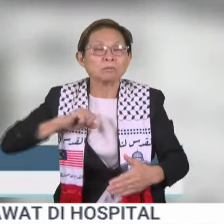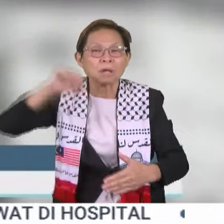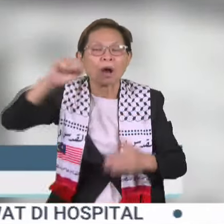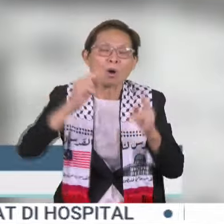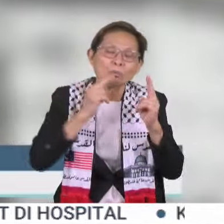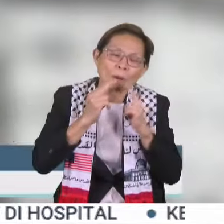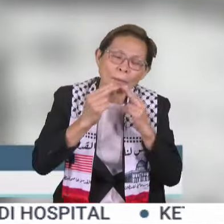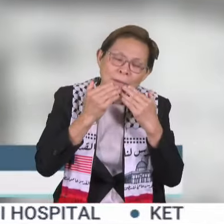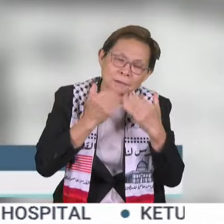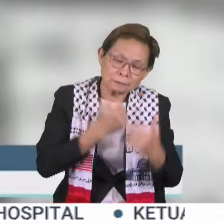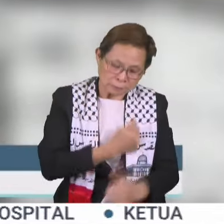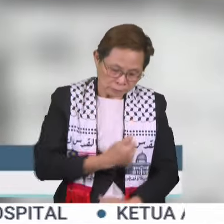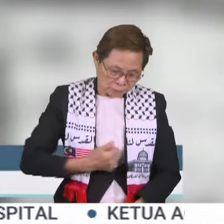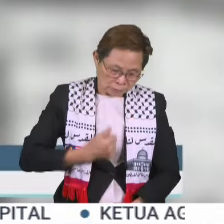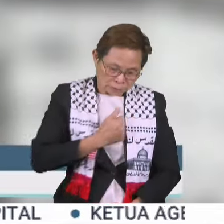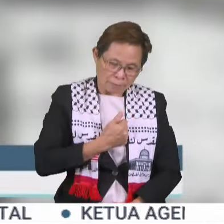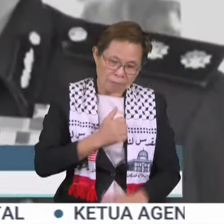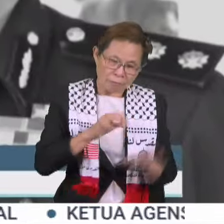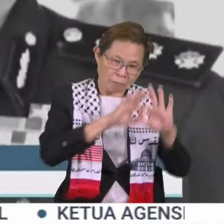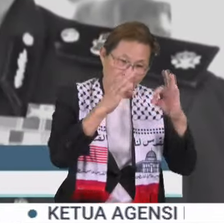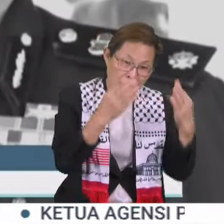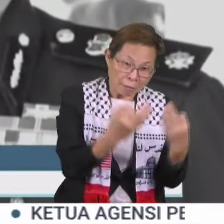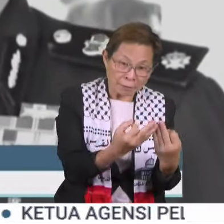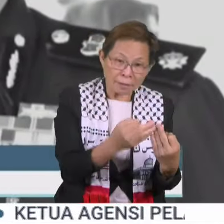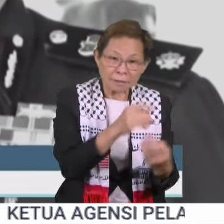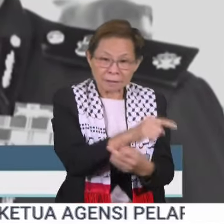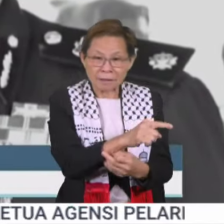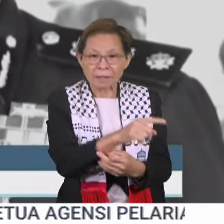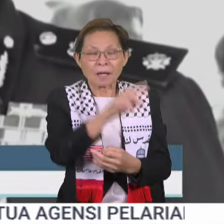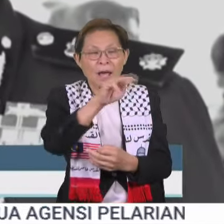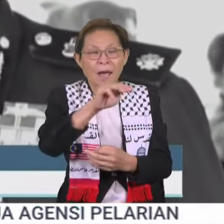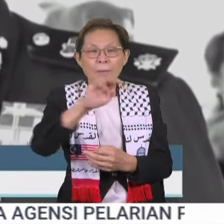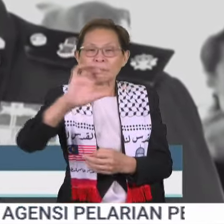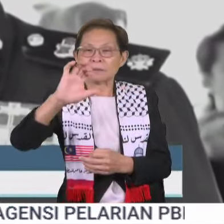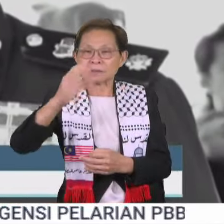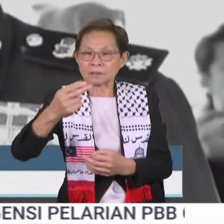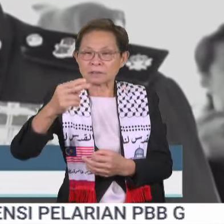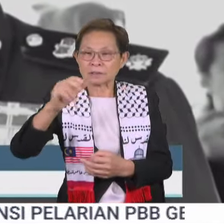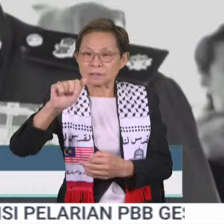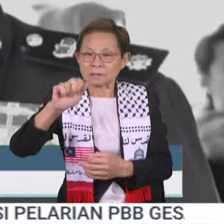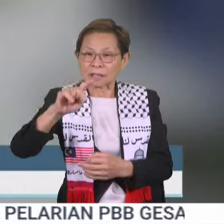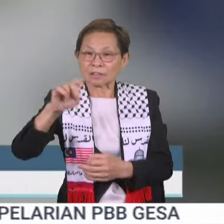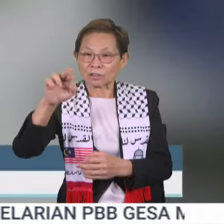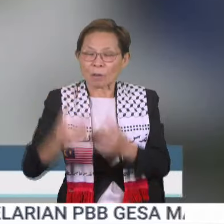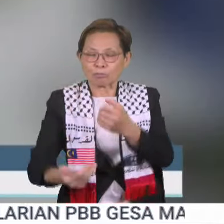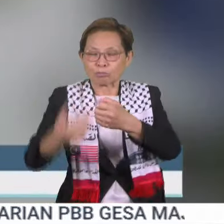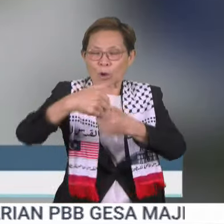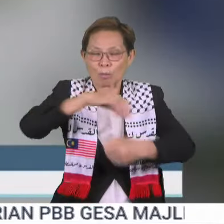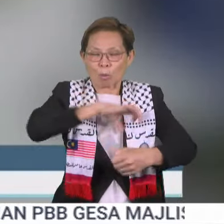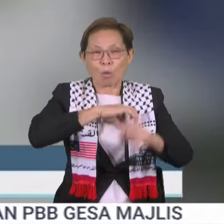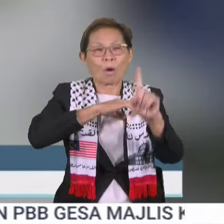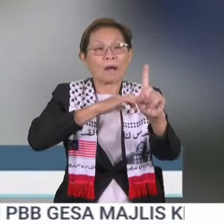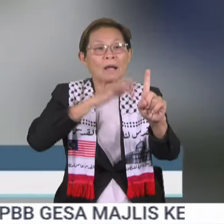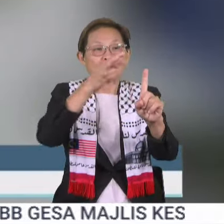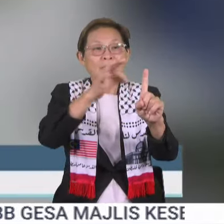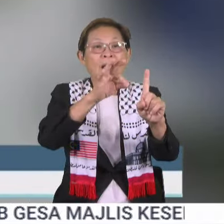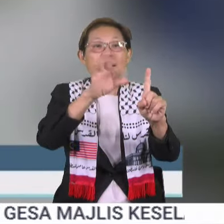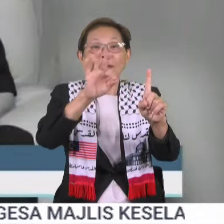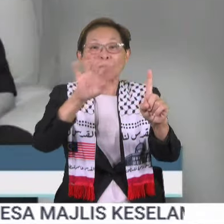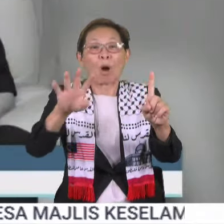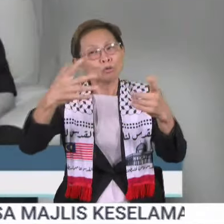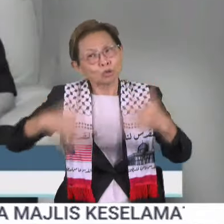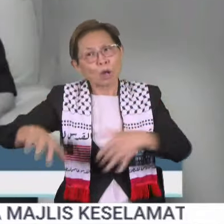merakamkan takziah kepada keluarga mendiang. Mendiang Datuk M. Chandra mula menyertai PDRM pada 1994,